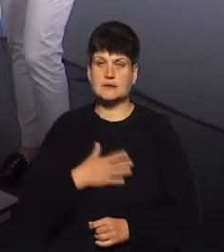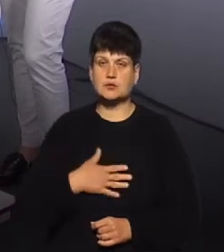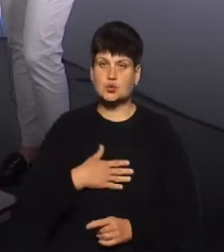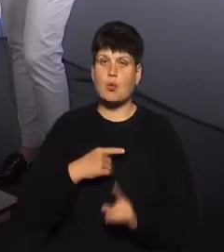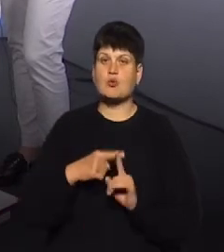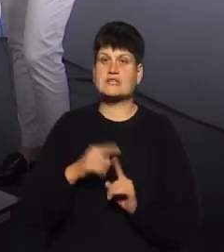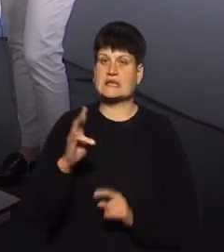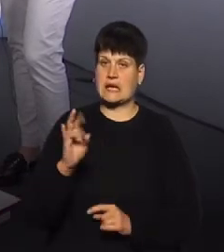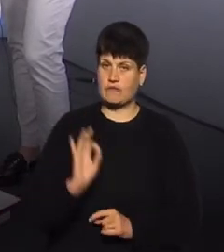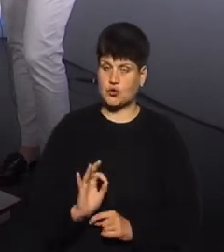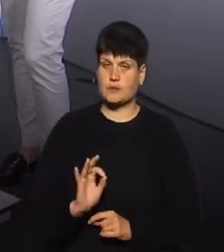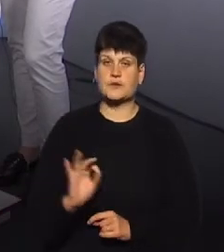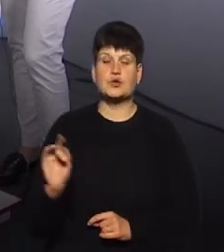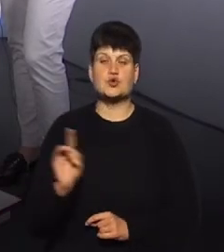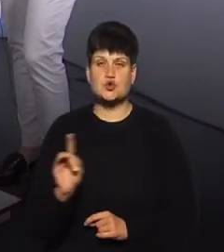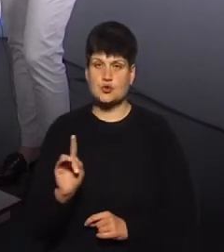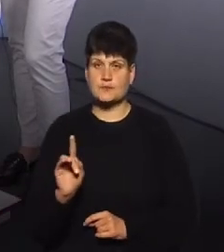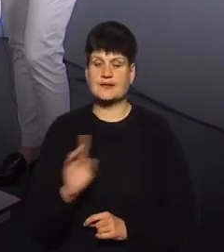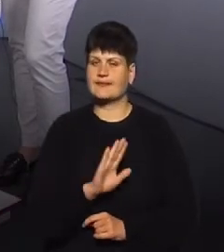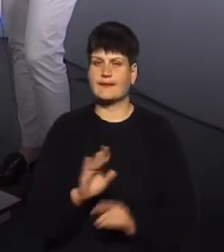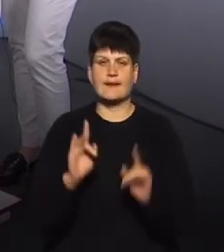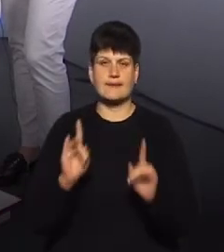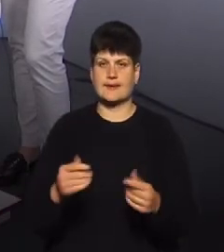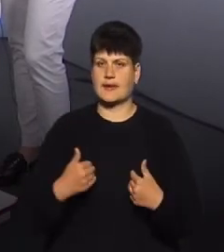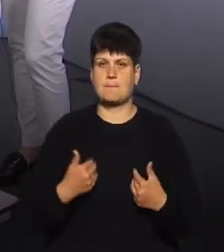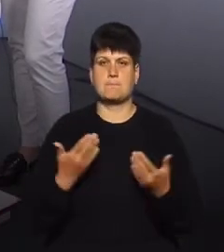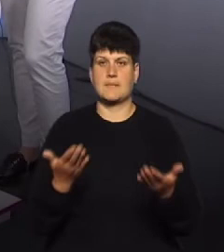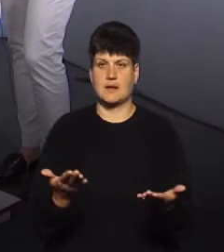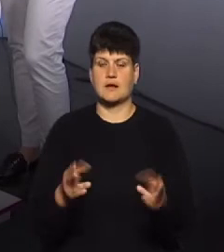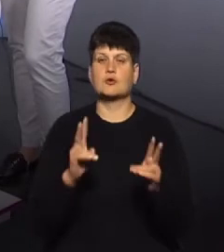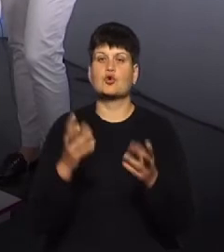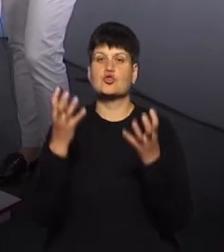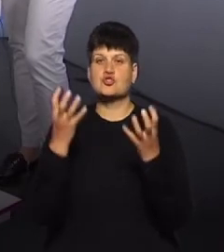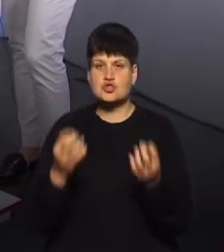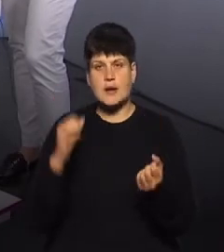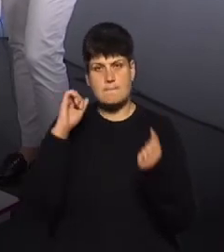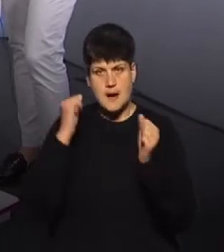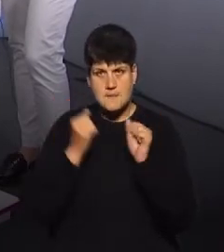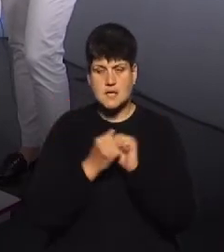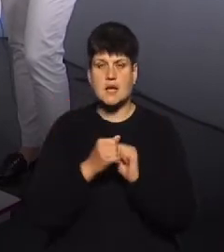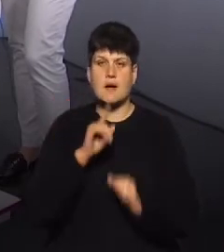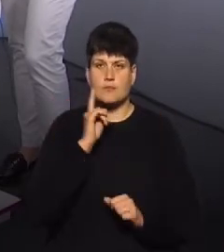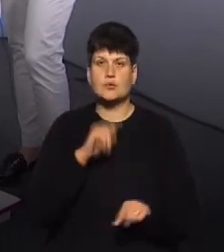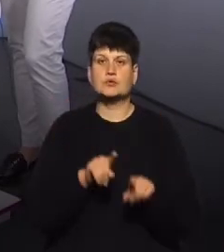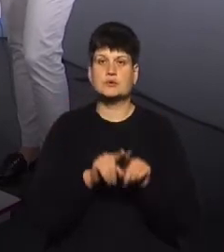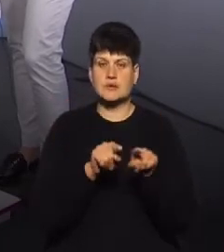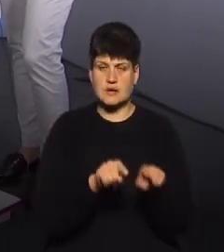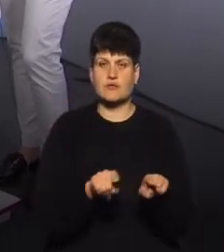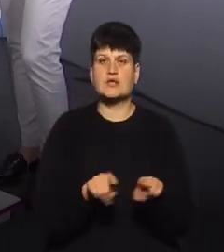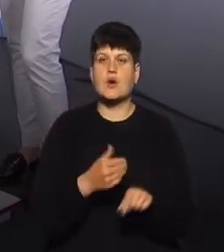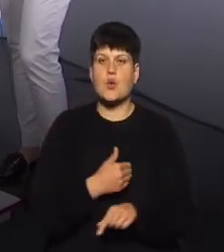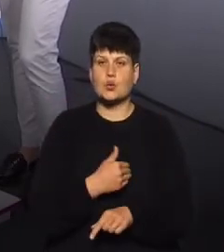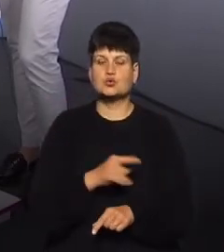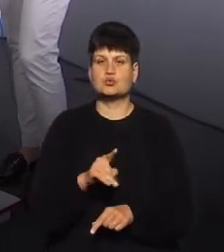щоб все-таки не тільки ми, хто ще пам'ятає, але й молодь, вона хоче, щоб була справедливість